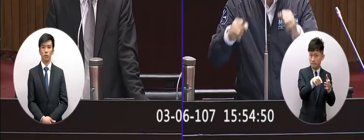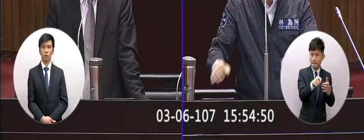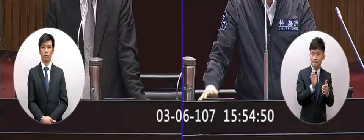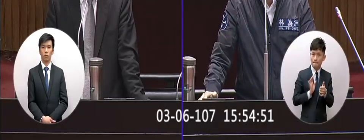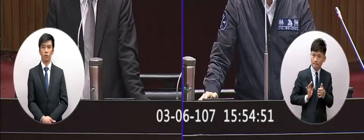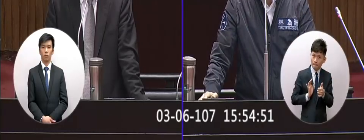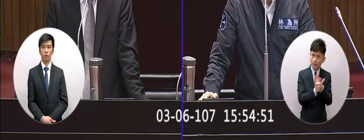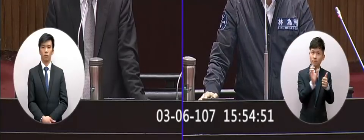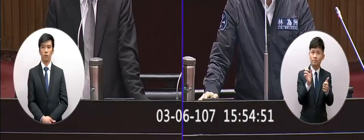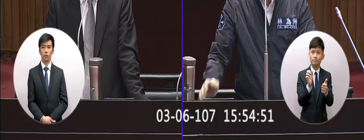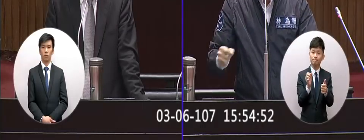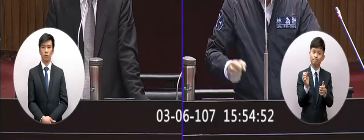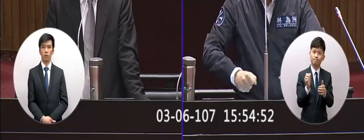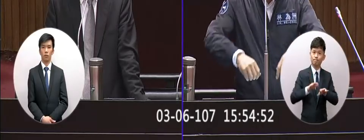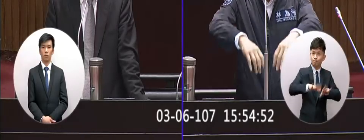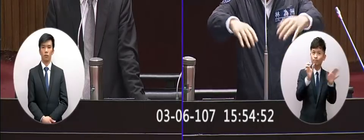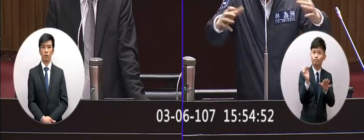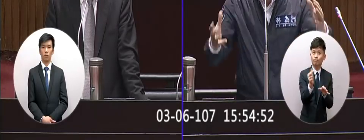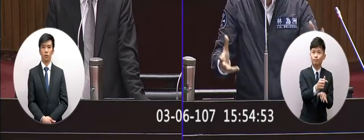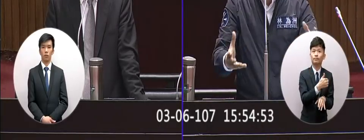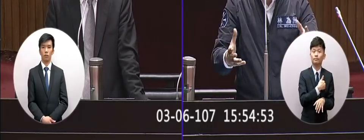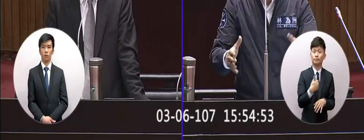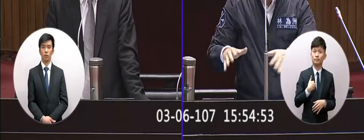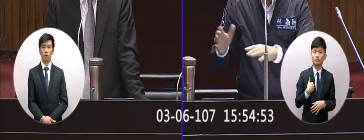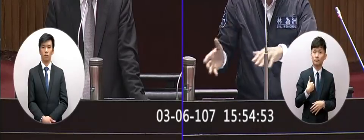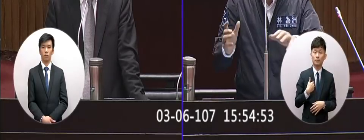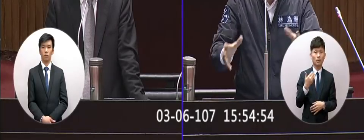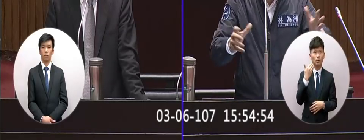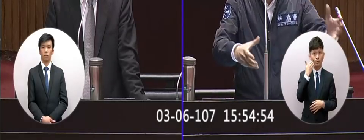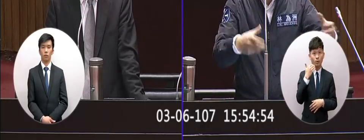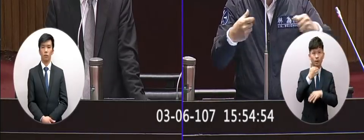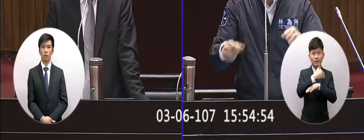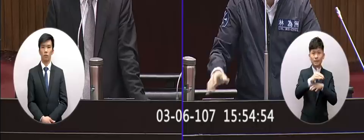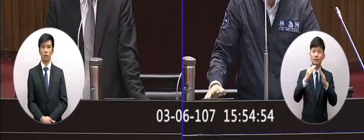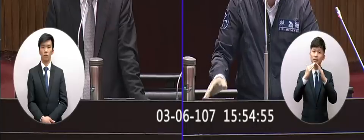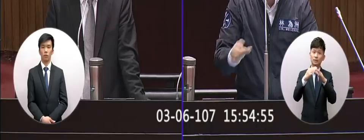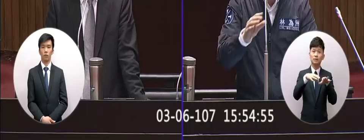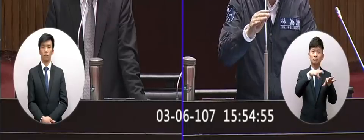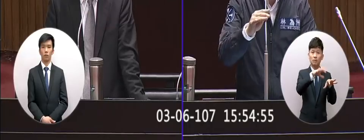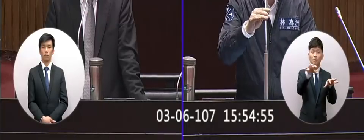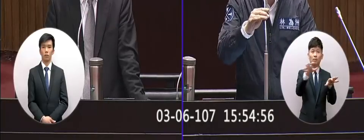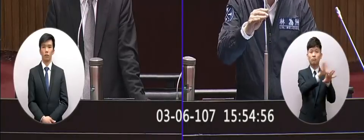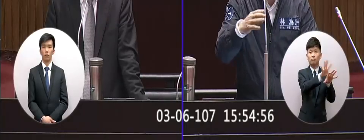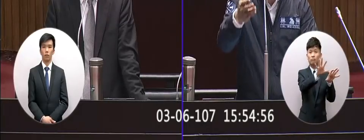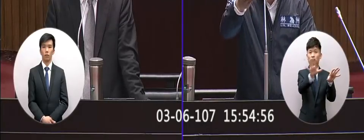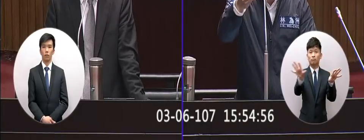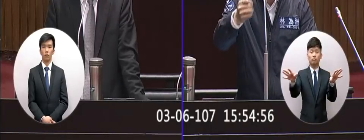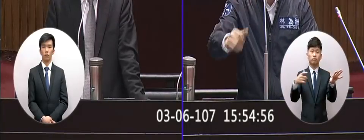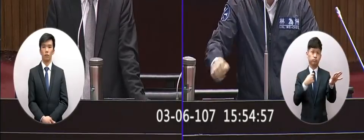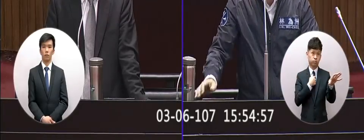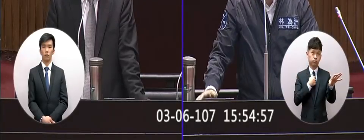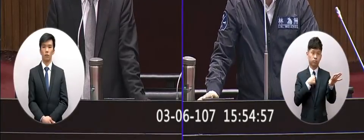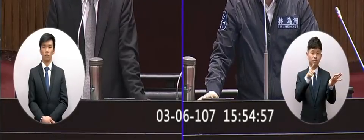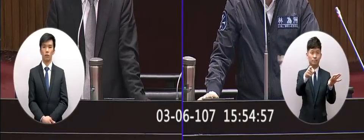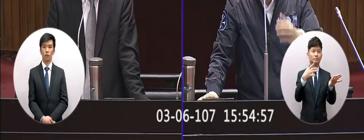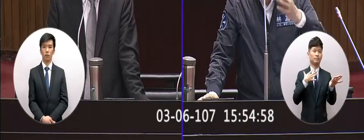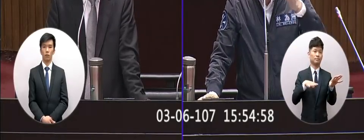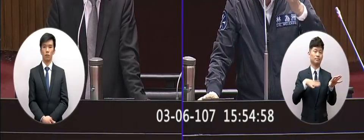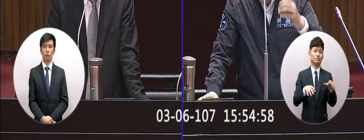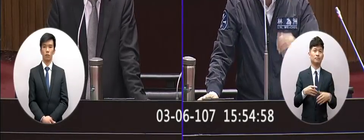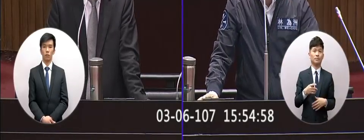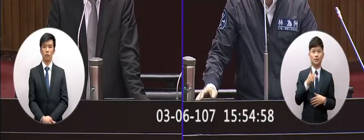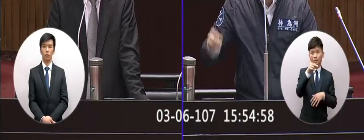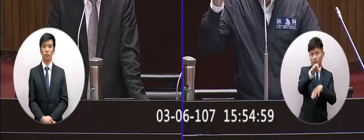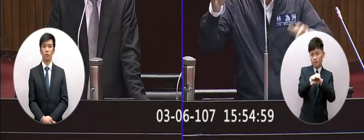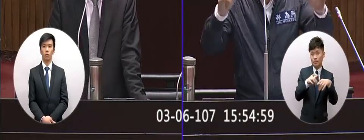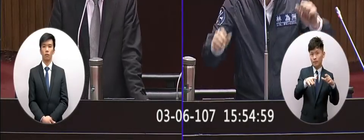加速了。那你如果说一定要去每个县市都要来复制，以往大家你也知道，就是说我们